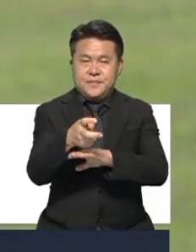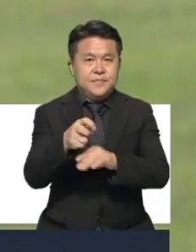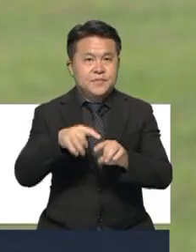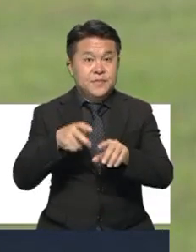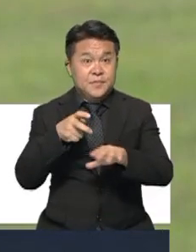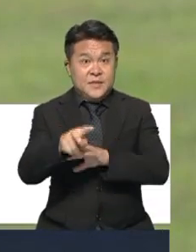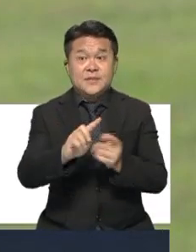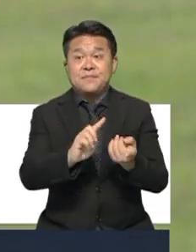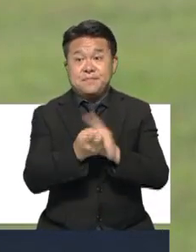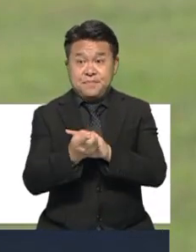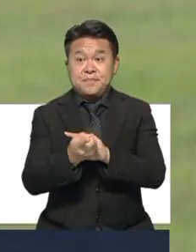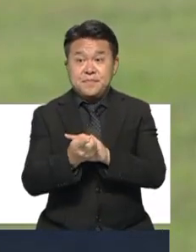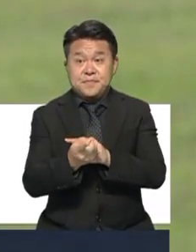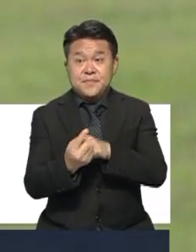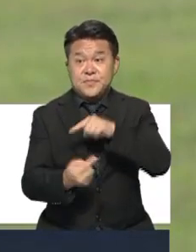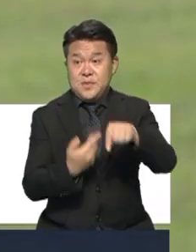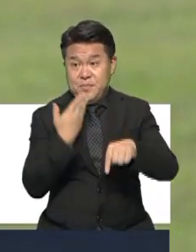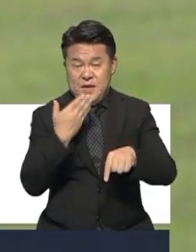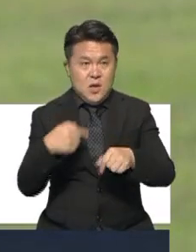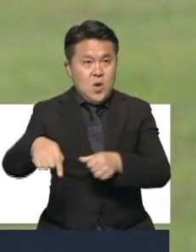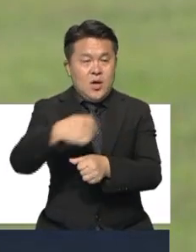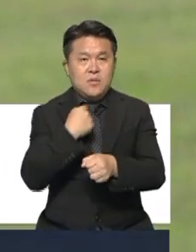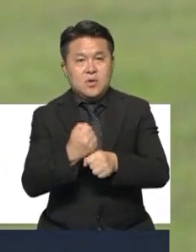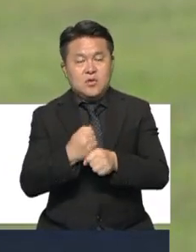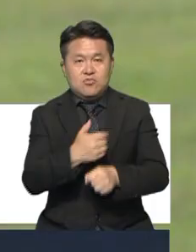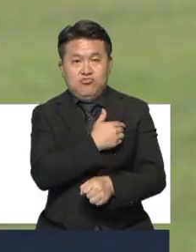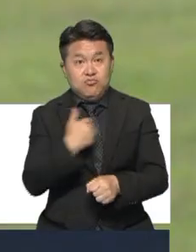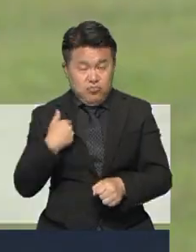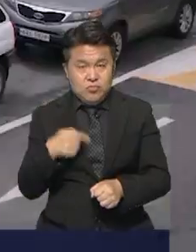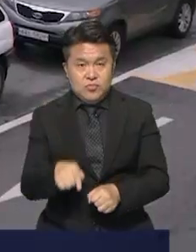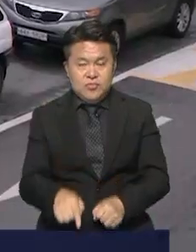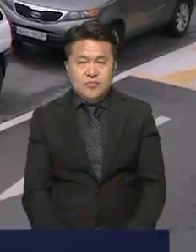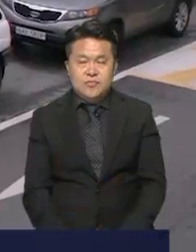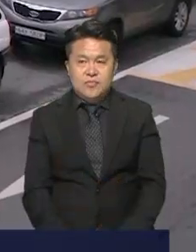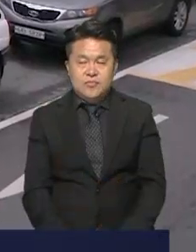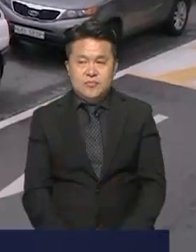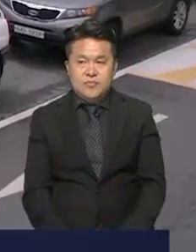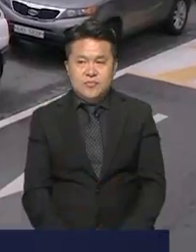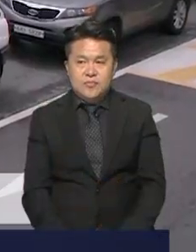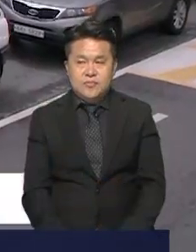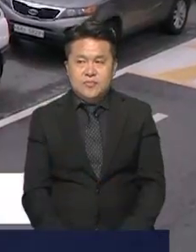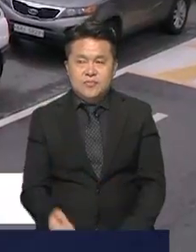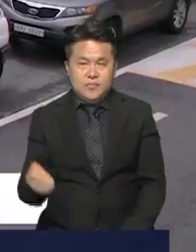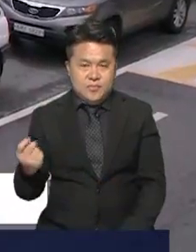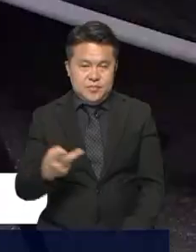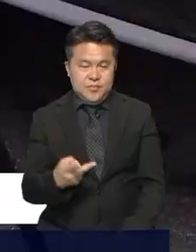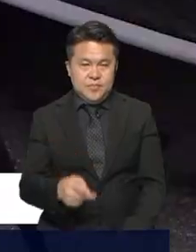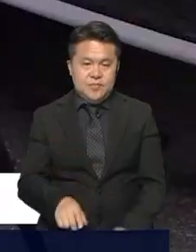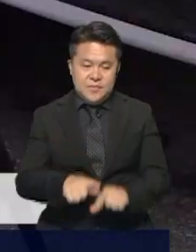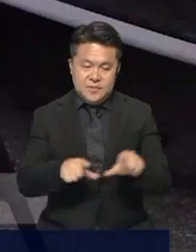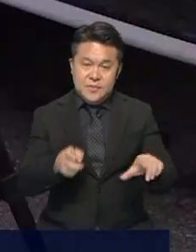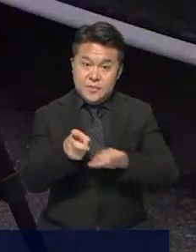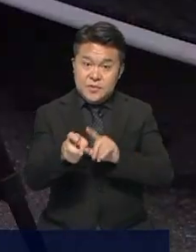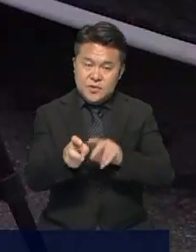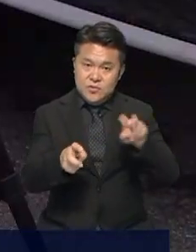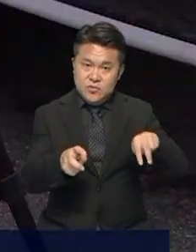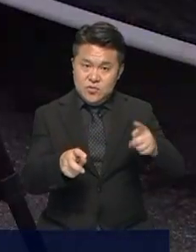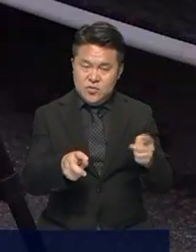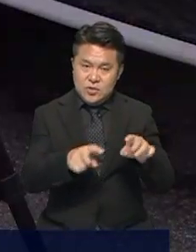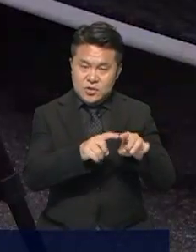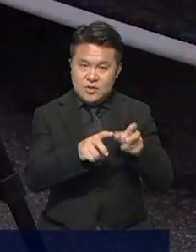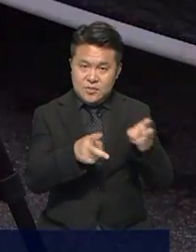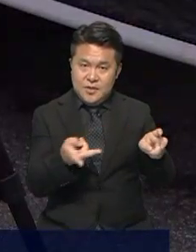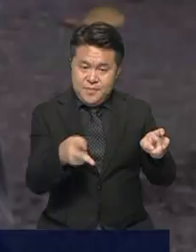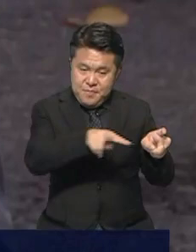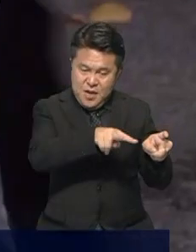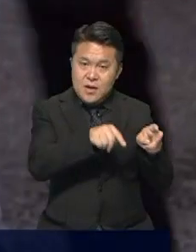수소버스나 전기버스로 운영할 수 있는 그런 인프라가 될 것으로 기대하고 있습니다. 성남시는 더불어 일반 버스의 수소,